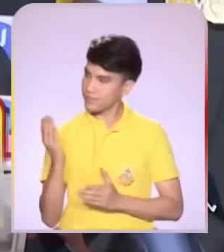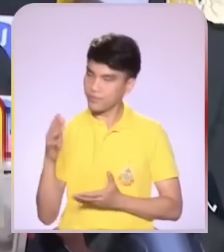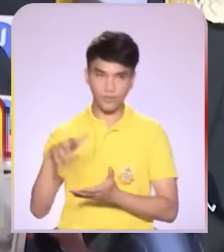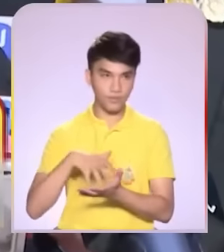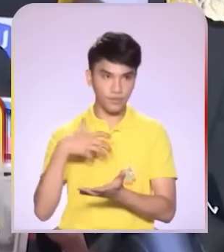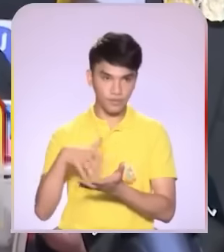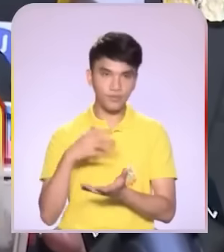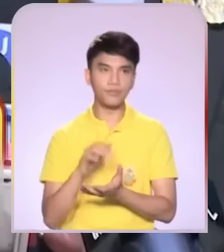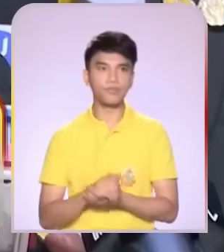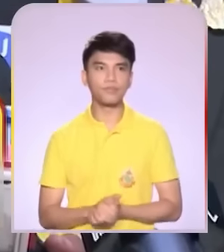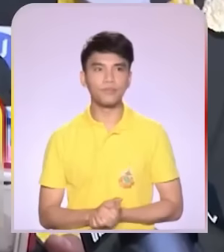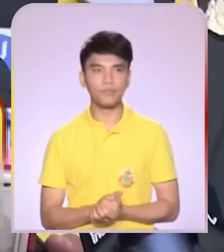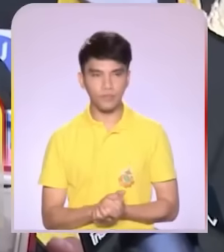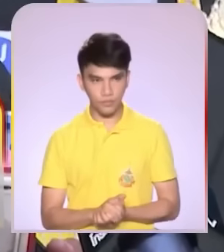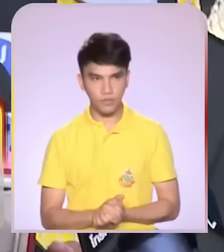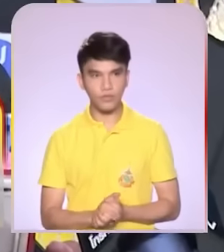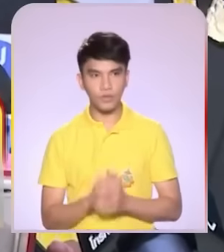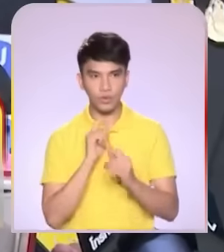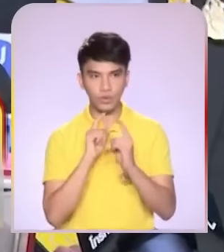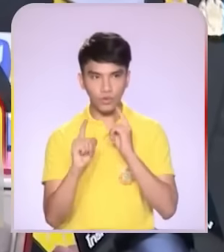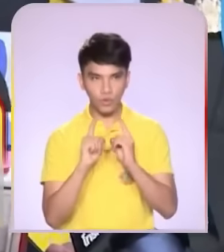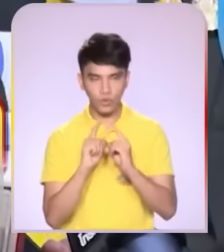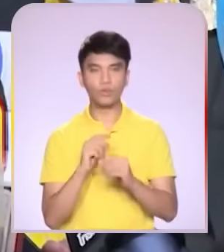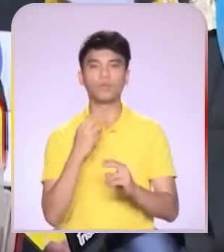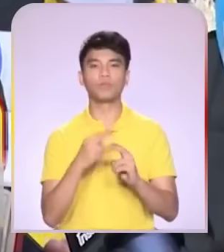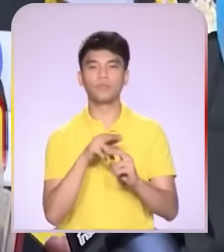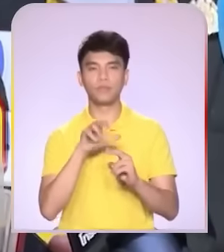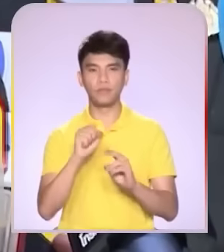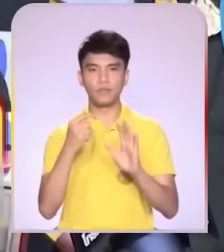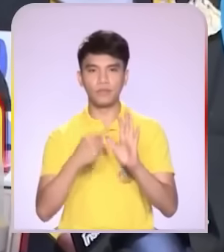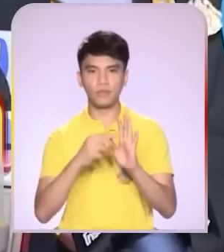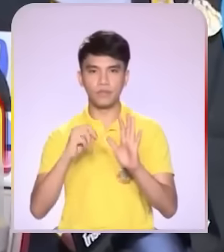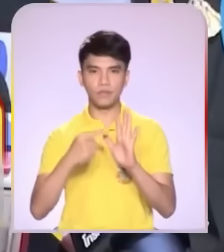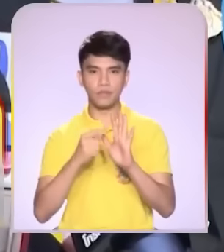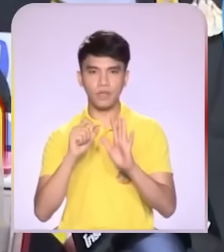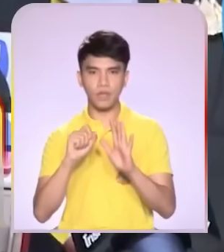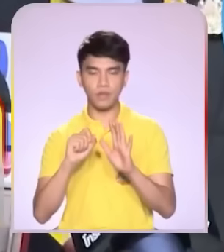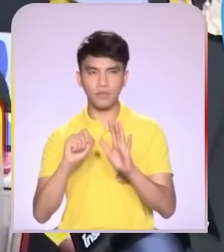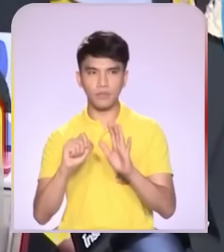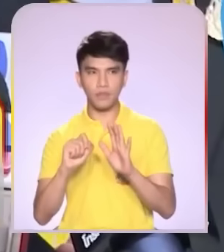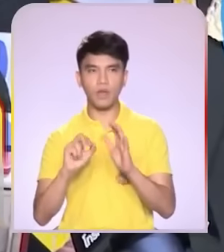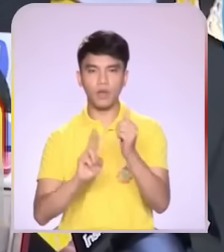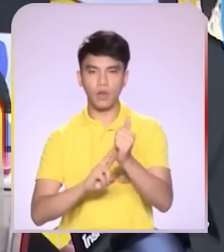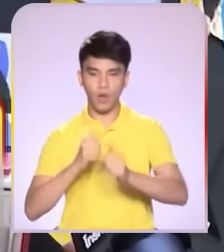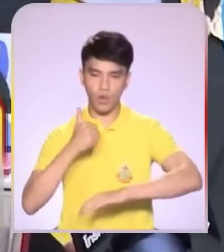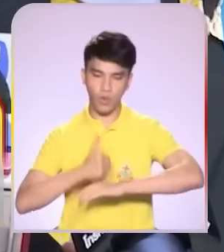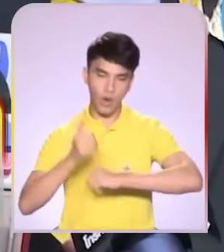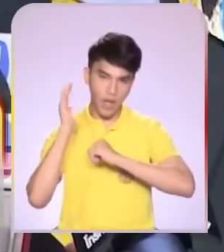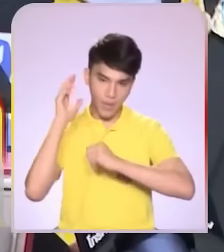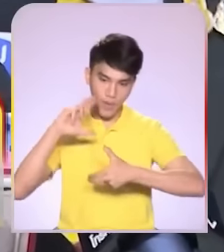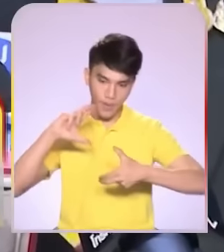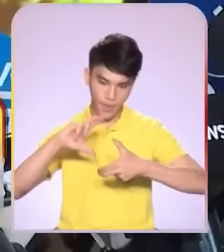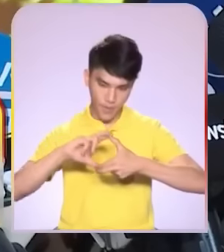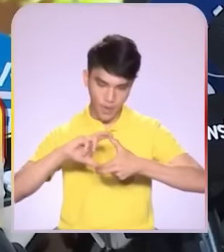ให้ข้อมูลจากผู้สื่อข่าวมานะคะบอกว่าได้พูดคุยกับคุณสามารถเจนชัยจิตวณิชรองโฆษกพรรคพลังประชารั